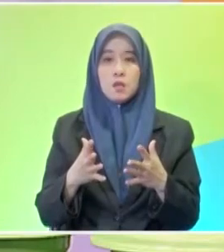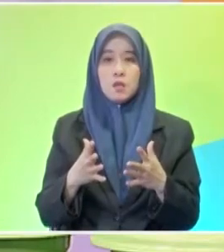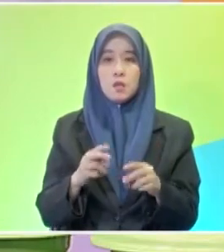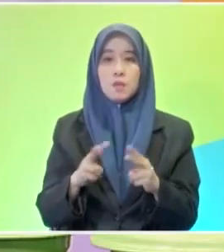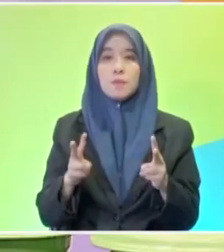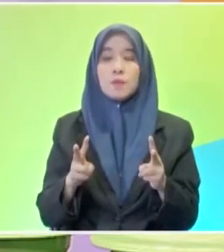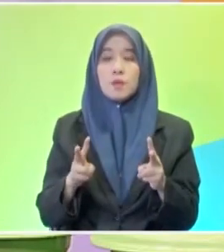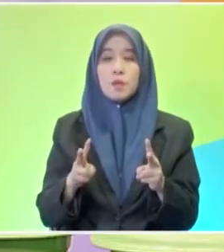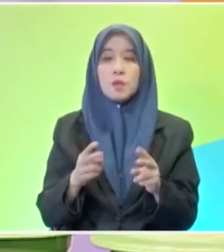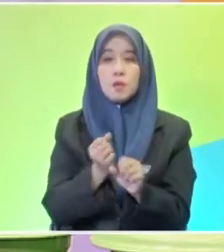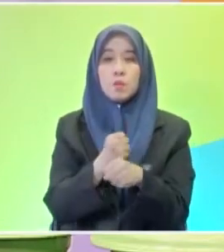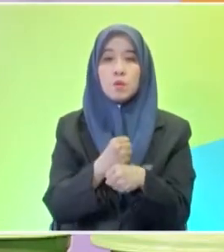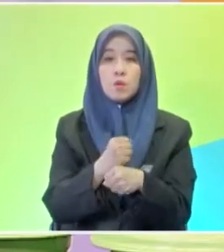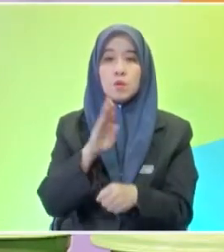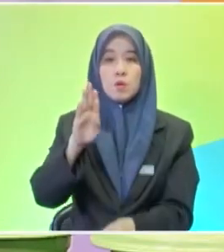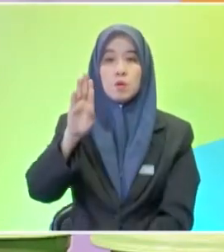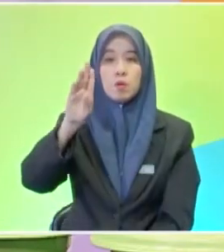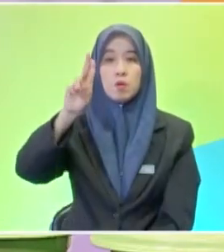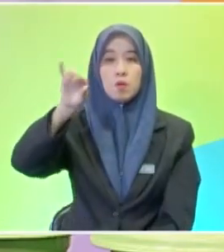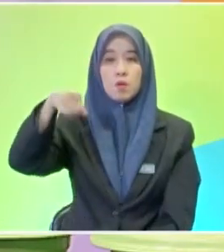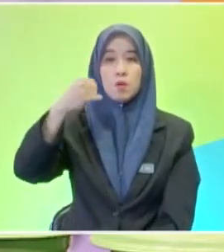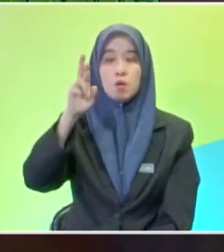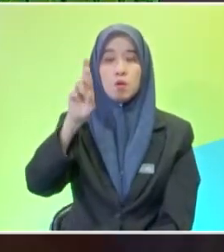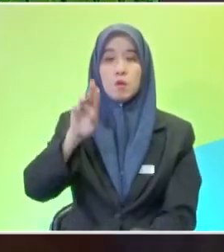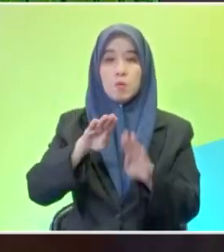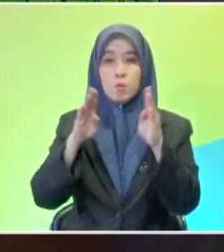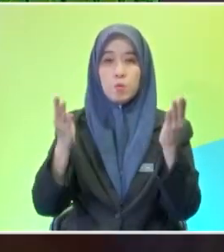jadi kita udah ada ciri yang ketiga